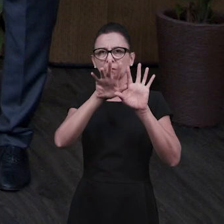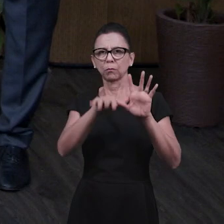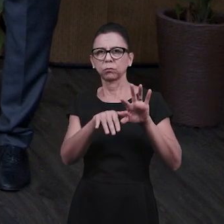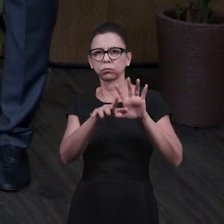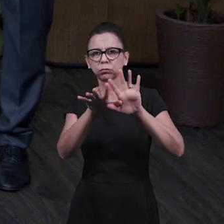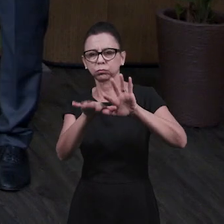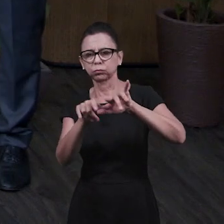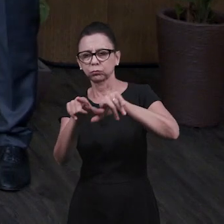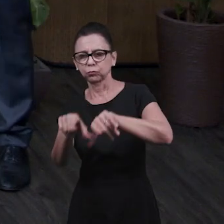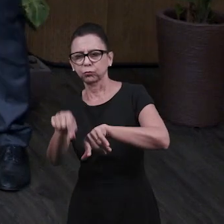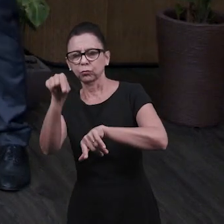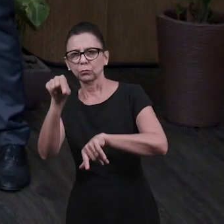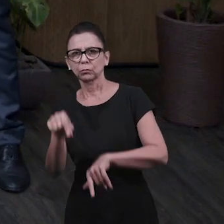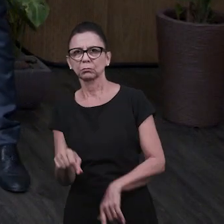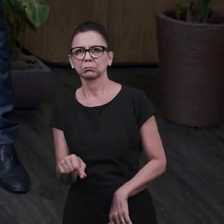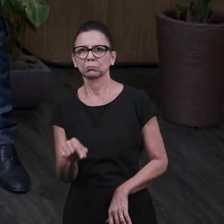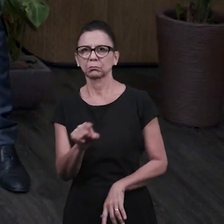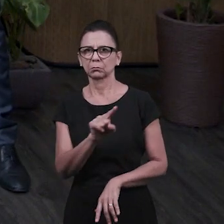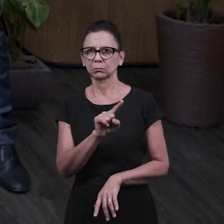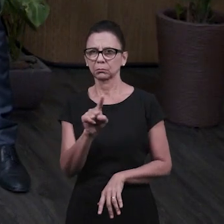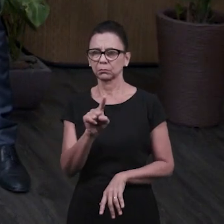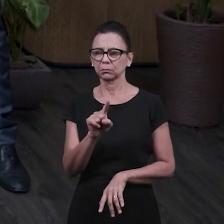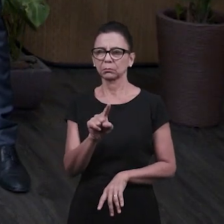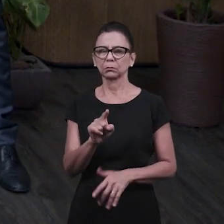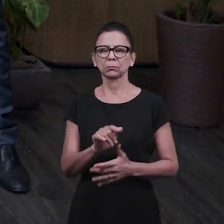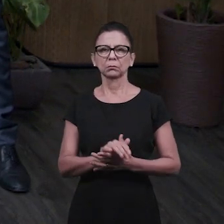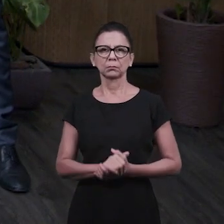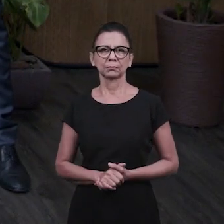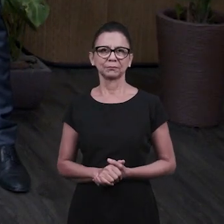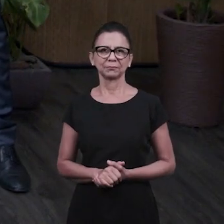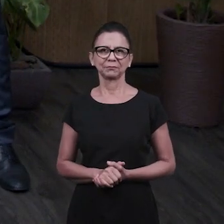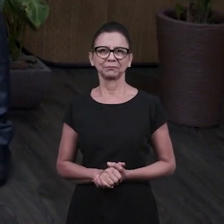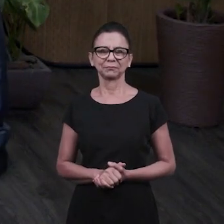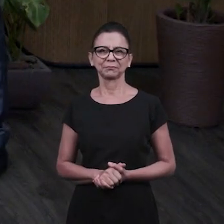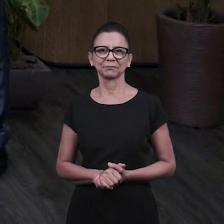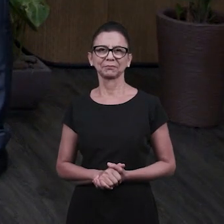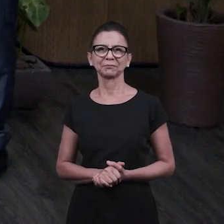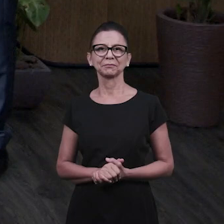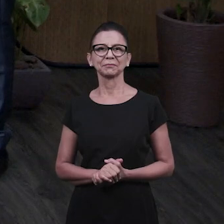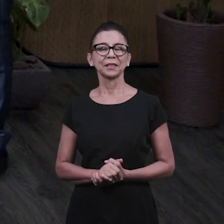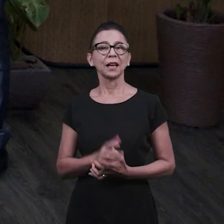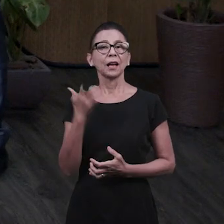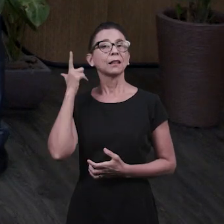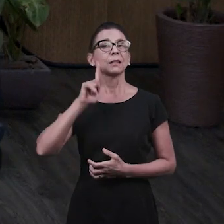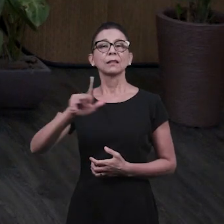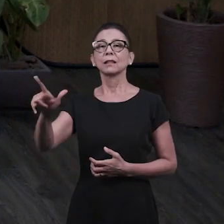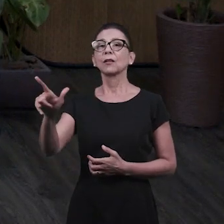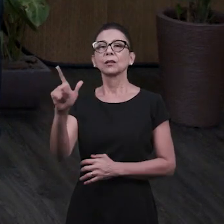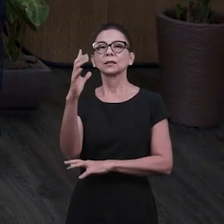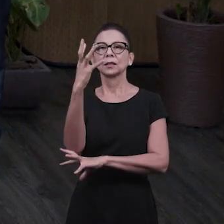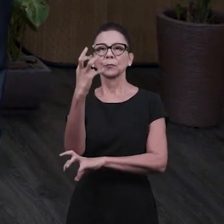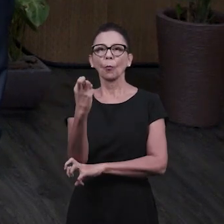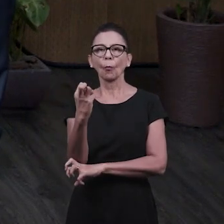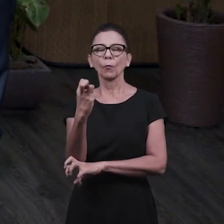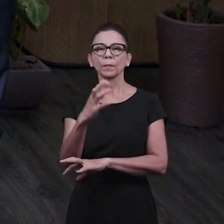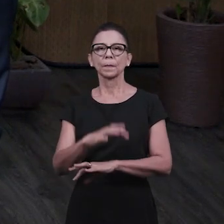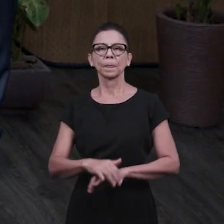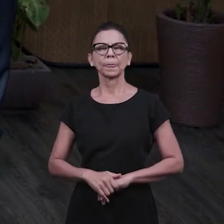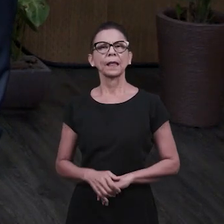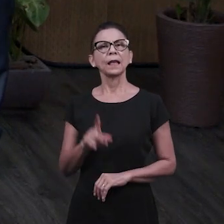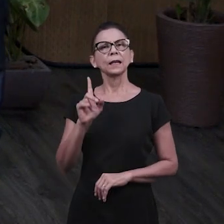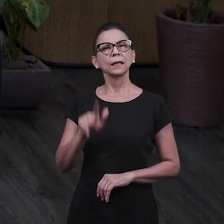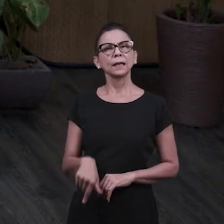est résistante au soleil car elle a une racine profonde. Cela nous parle de la bonne terre, une terre